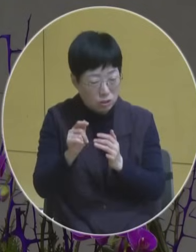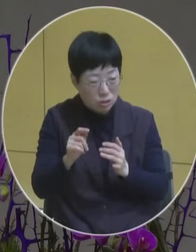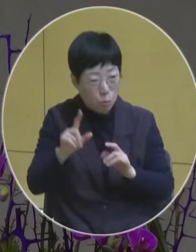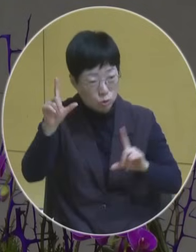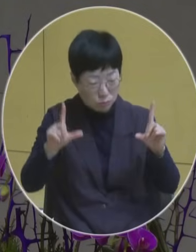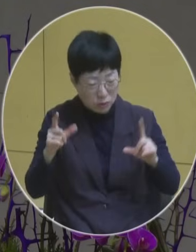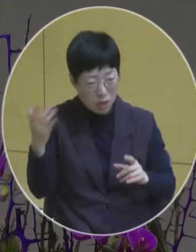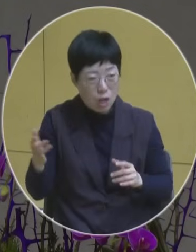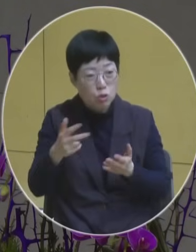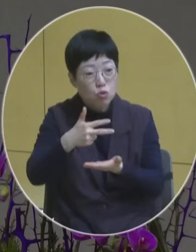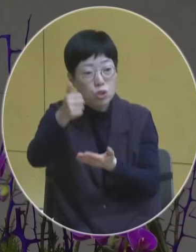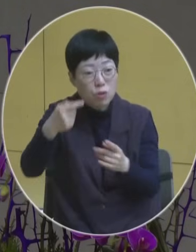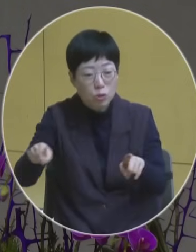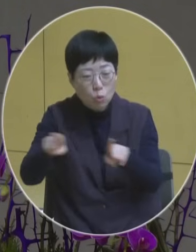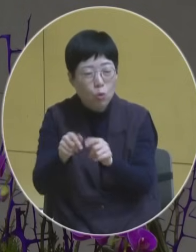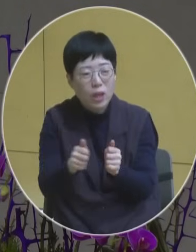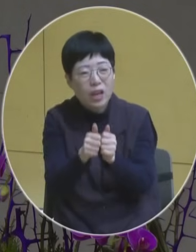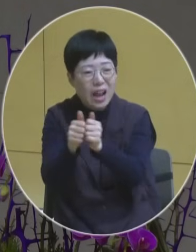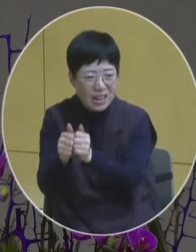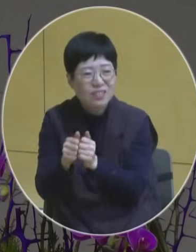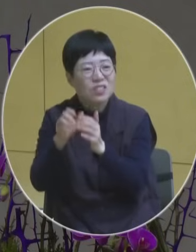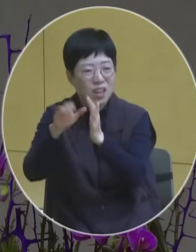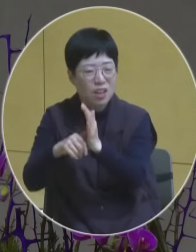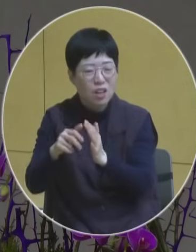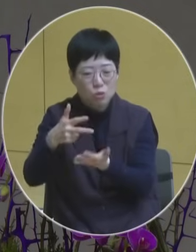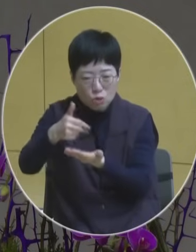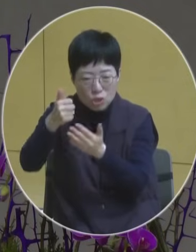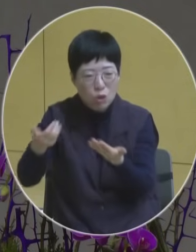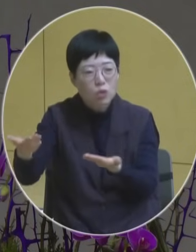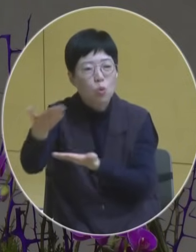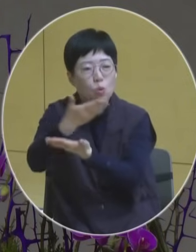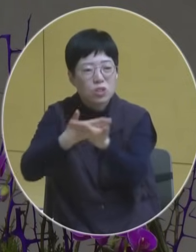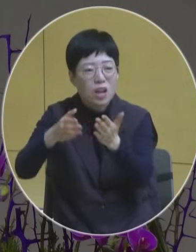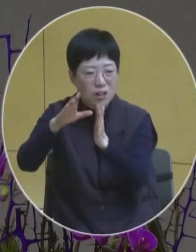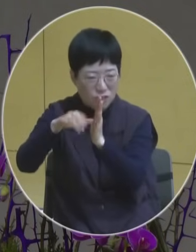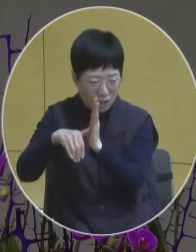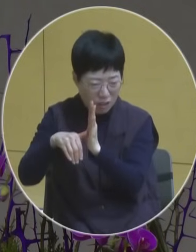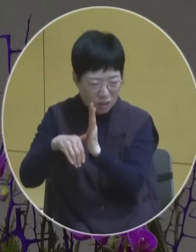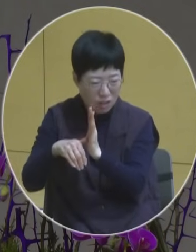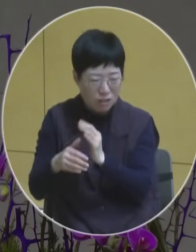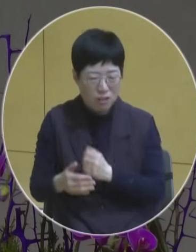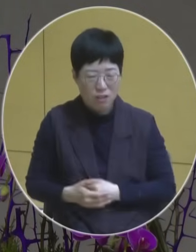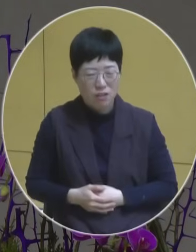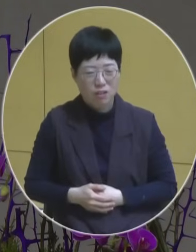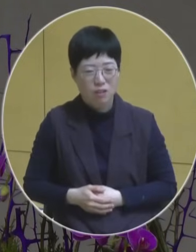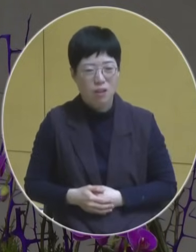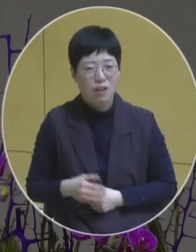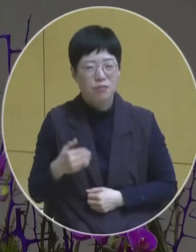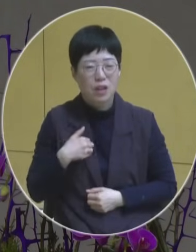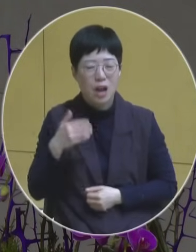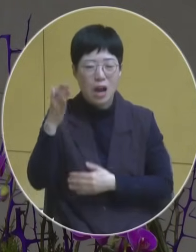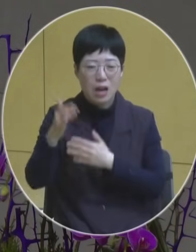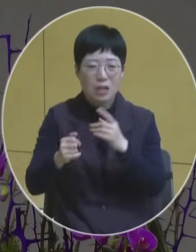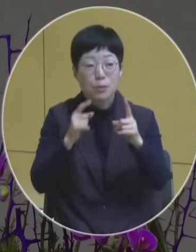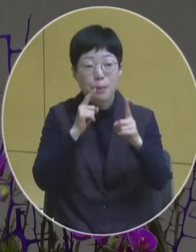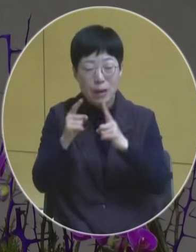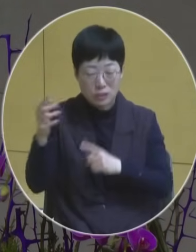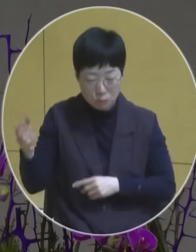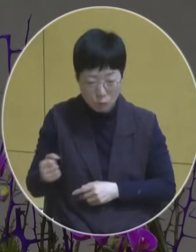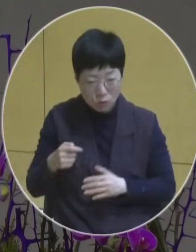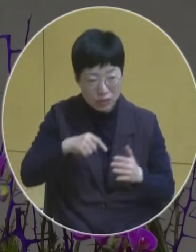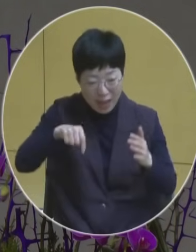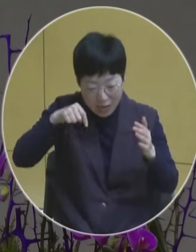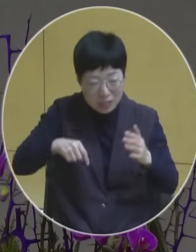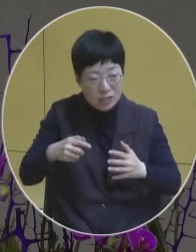주님과 함께 동행하면서부터, 주님과 교제하면서부터 이루어지는 거예요. 이를 다른 말로 바꾸면 내가 하나님 말씀으로 내